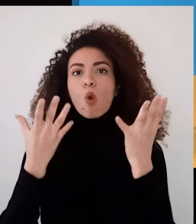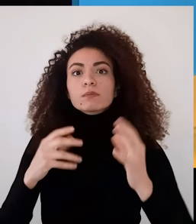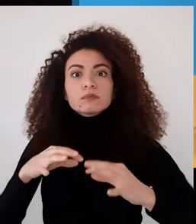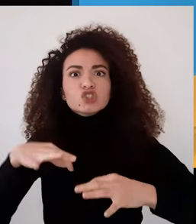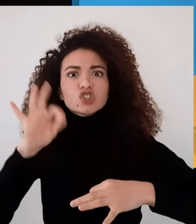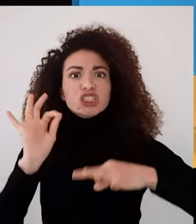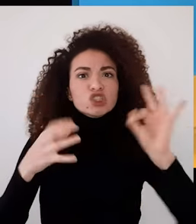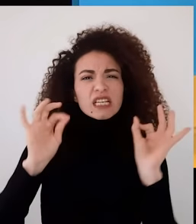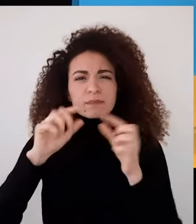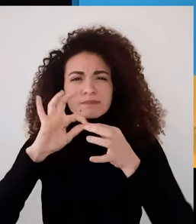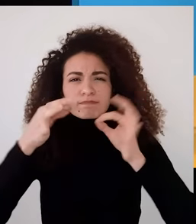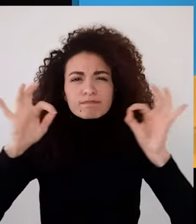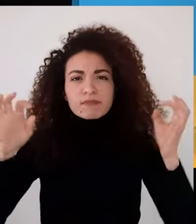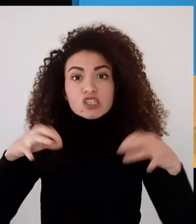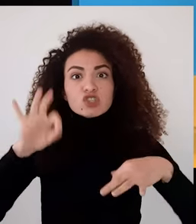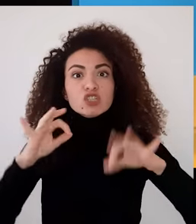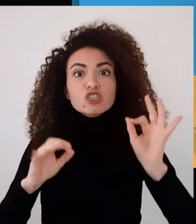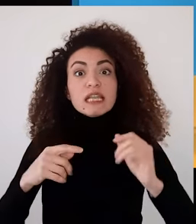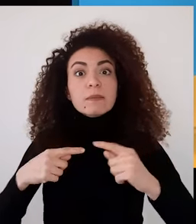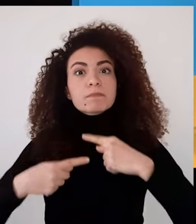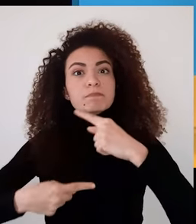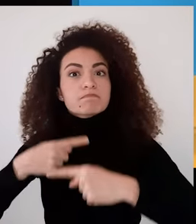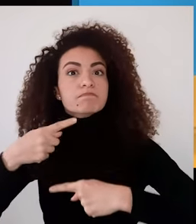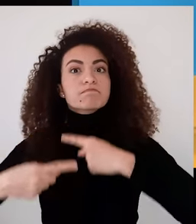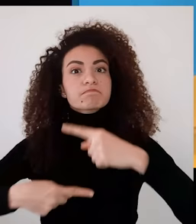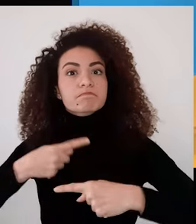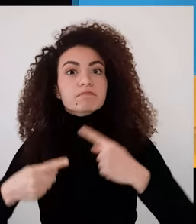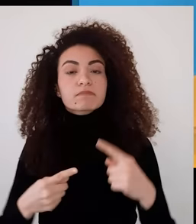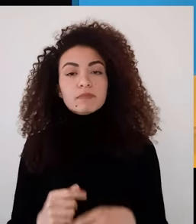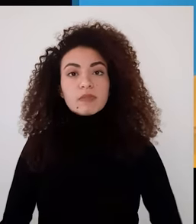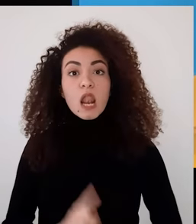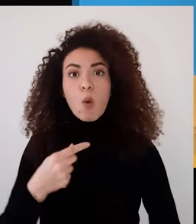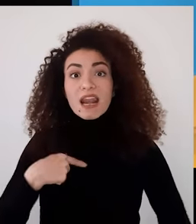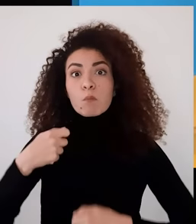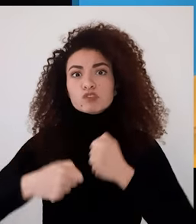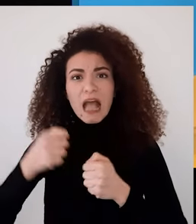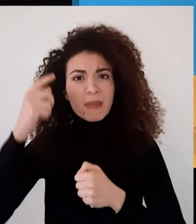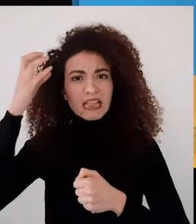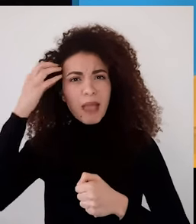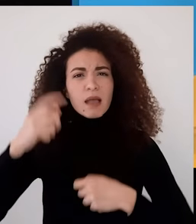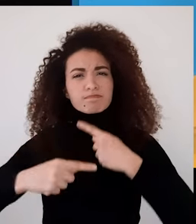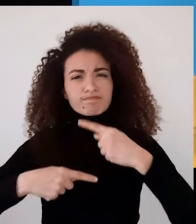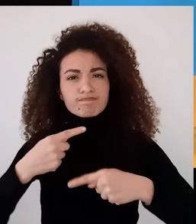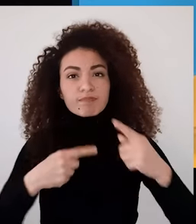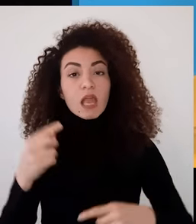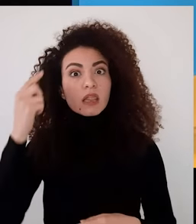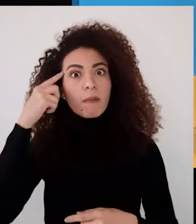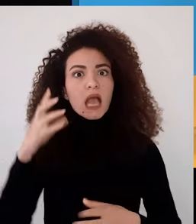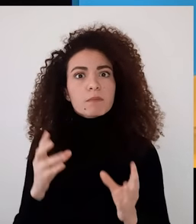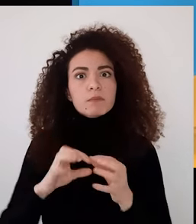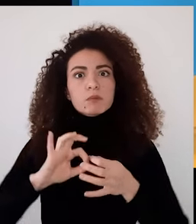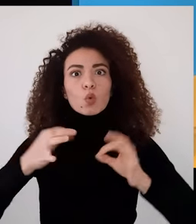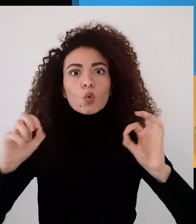إنه دماغنا عنده قدرة لتطوير ونمو خلايا دماغية جديدة عند الاستعمال المتكرر لقسم معين من